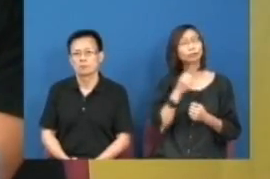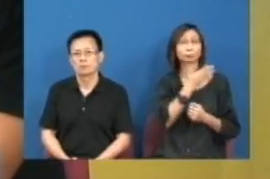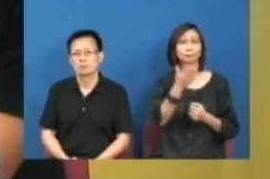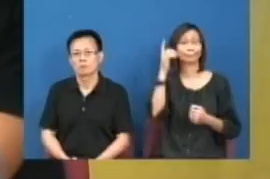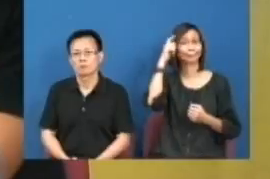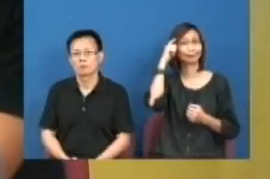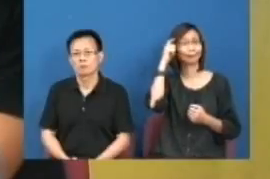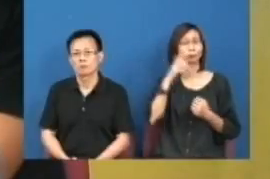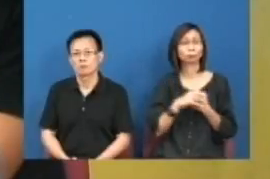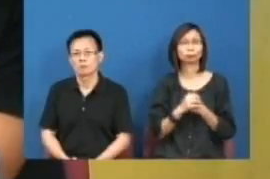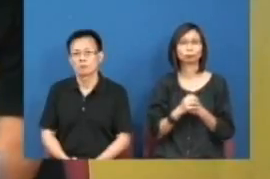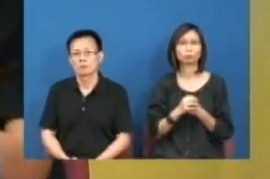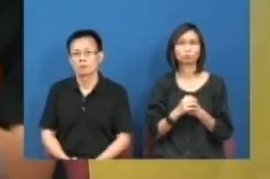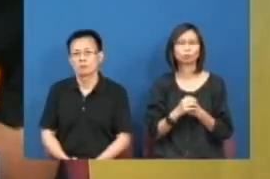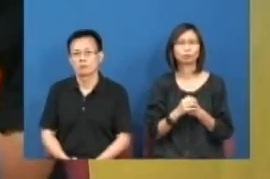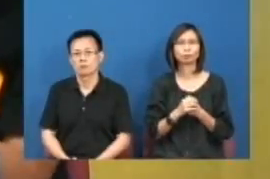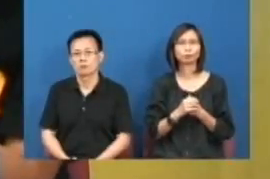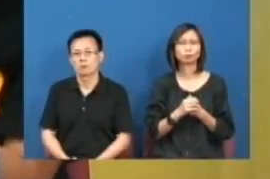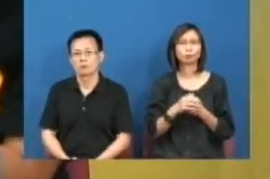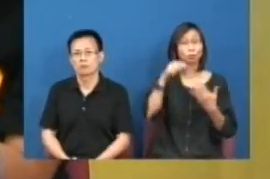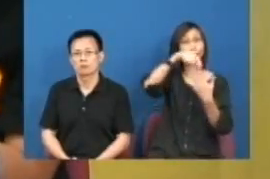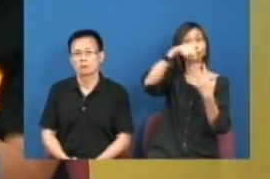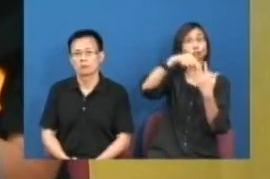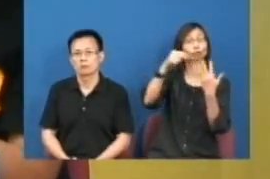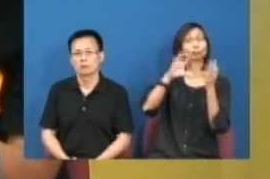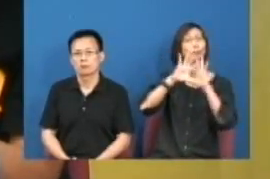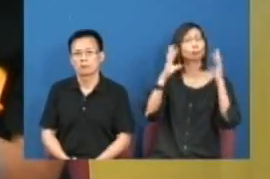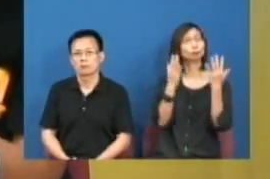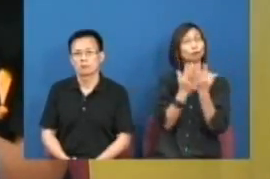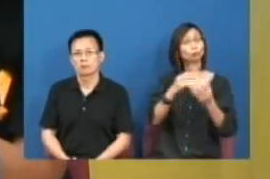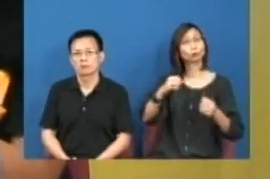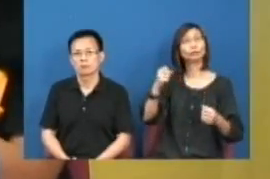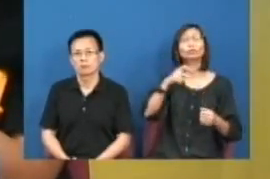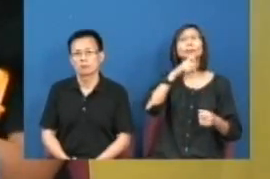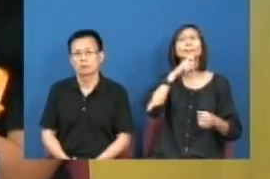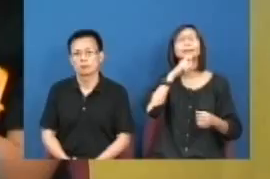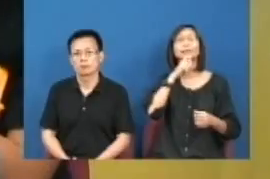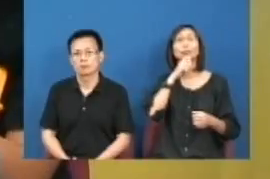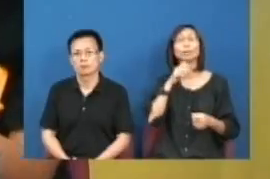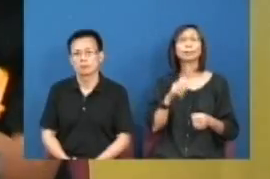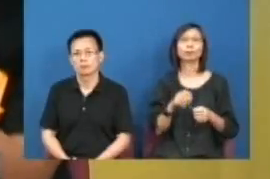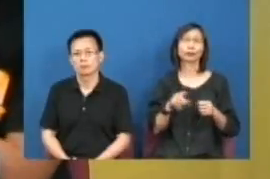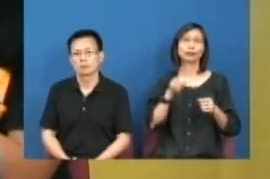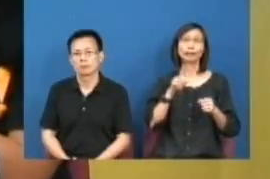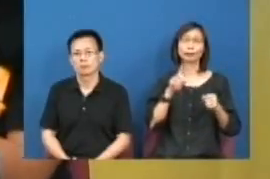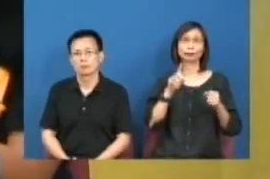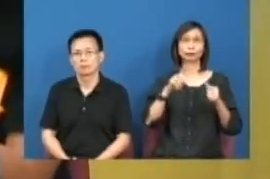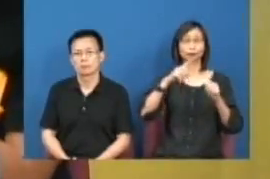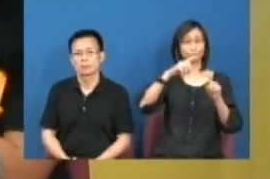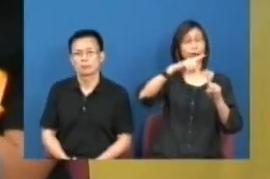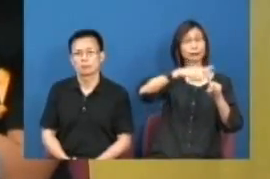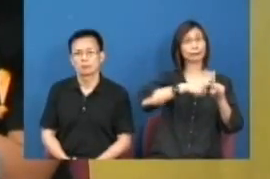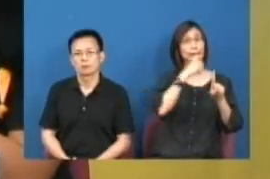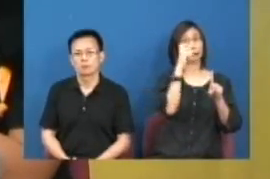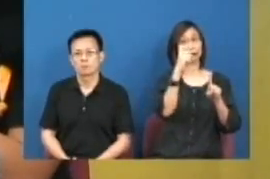嚟即係依一個選委會選舉仲有九個月時間啦。咁其實昨日自己上咗個節目啦，咁其實其中一個嘉賓阿